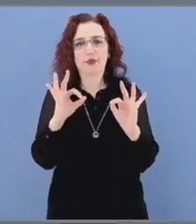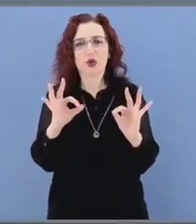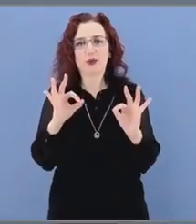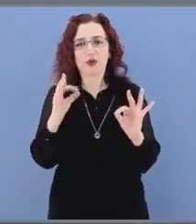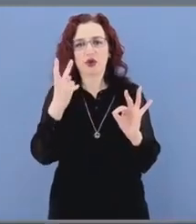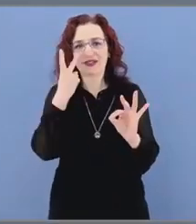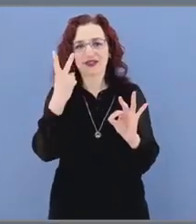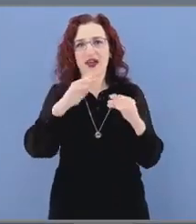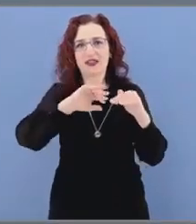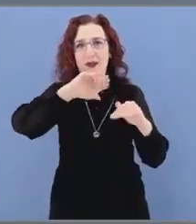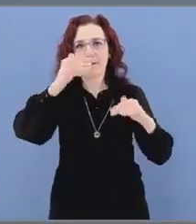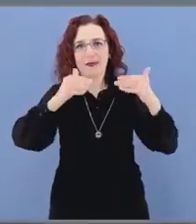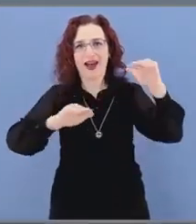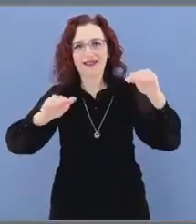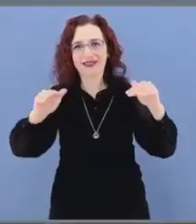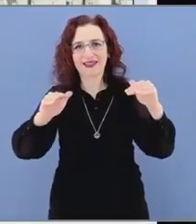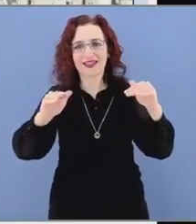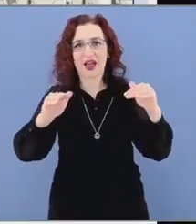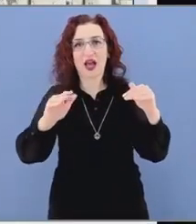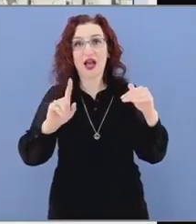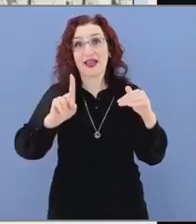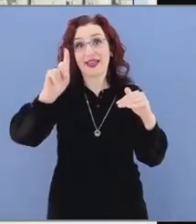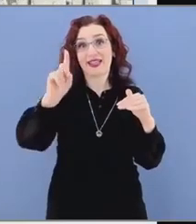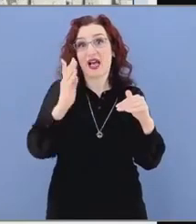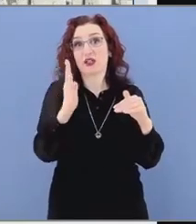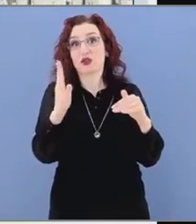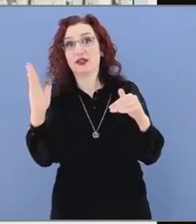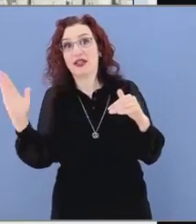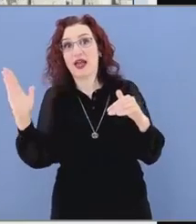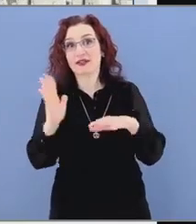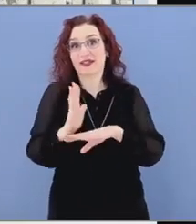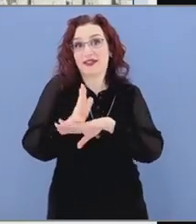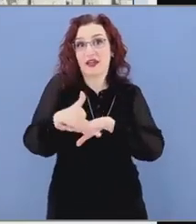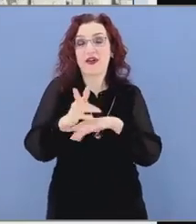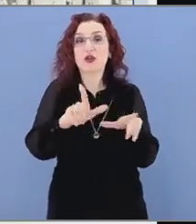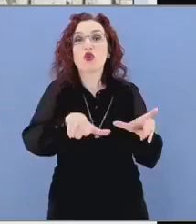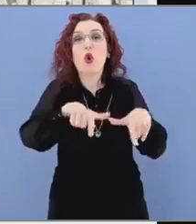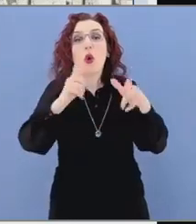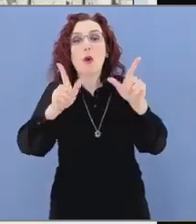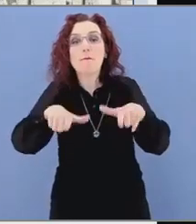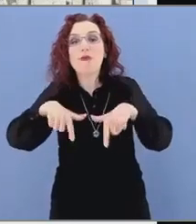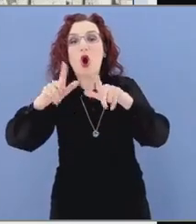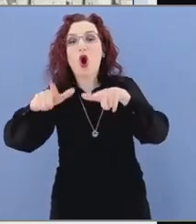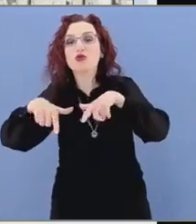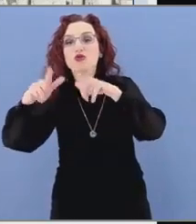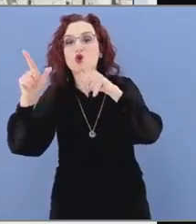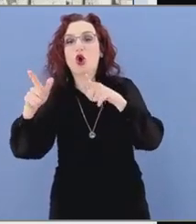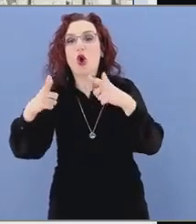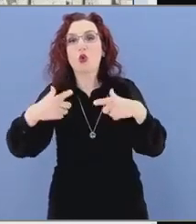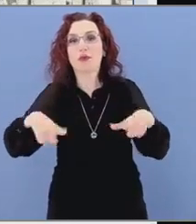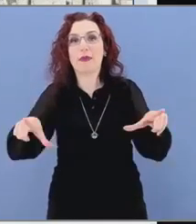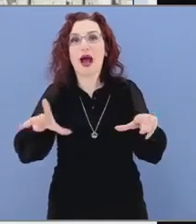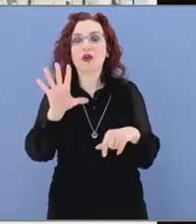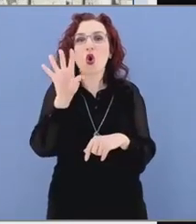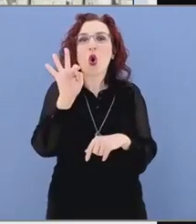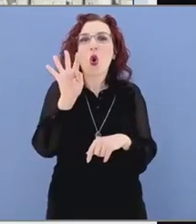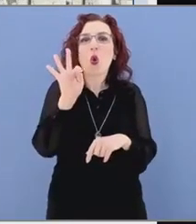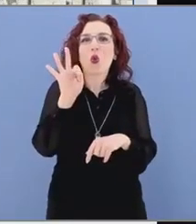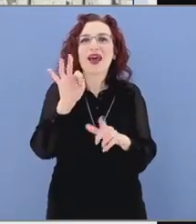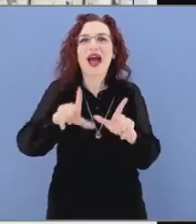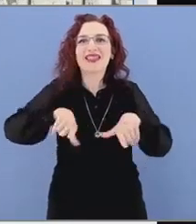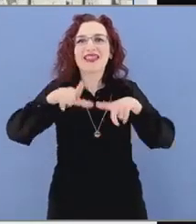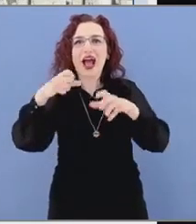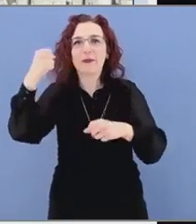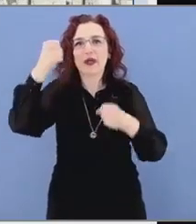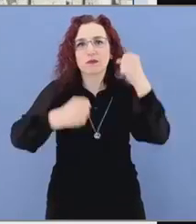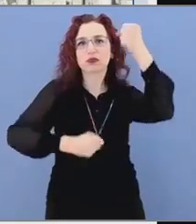primo intervento, un bosco urbano. Abbiamo piantumato 40 alberi, ne pianteremo ancora di più grazie a un progetto di Regione Lazio,